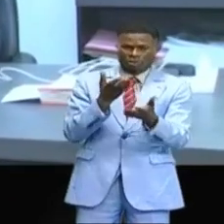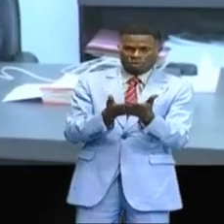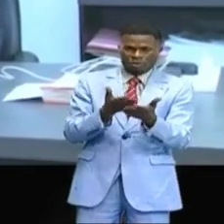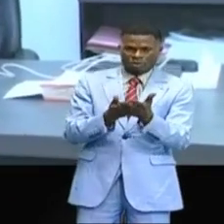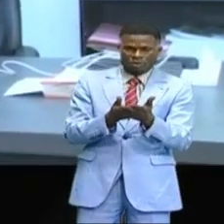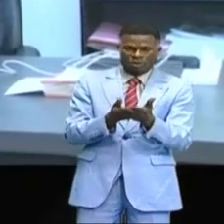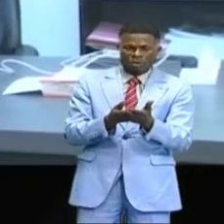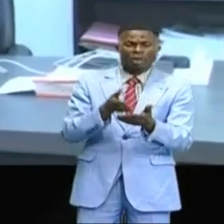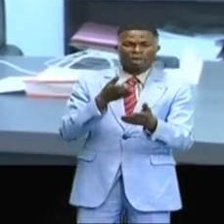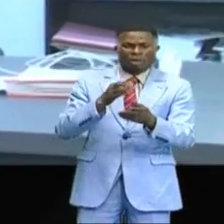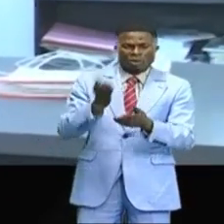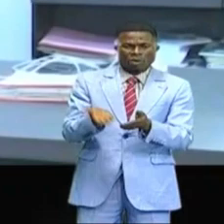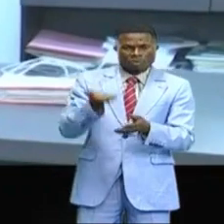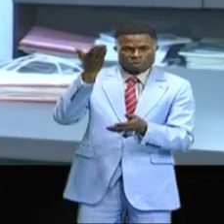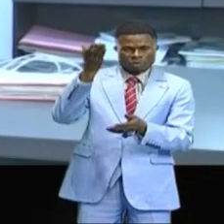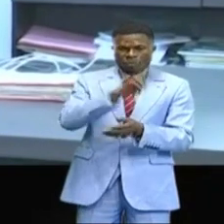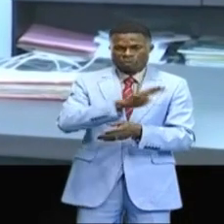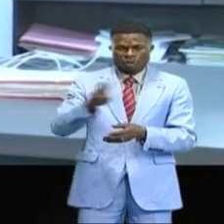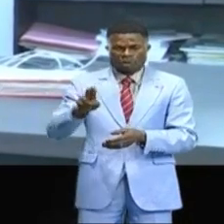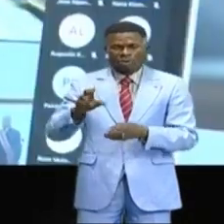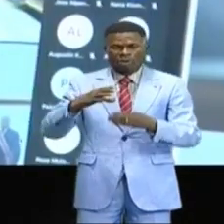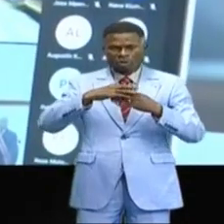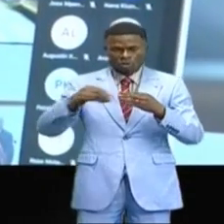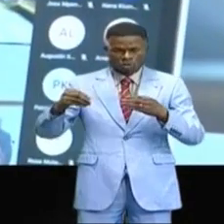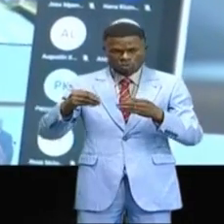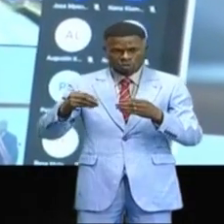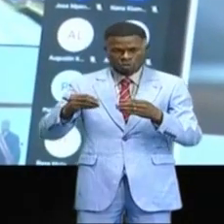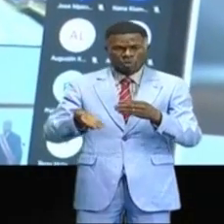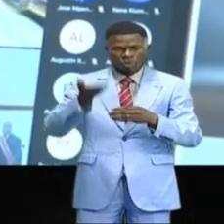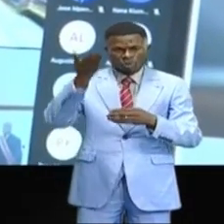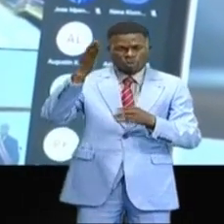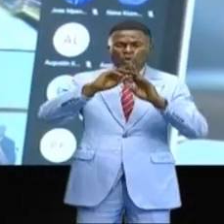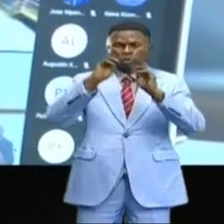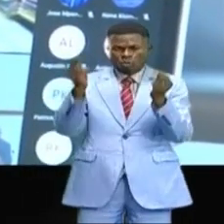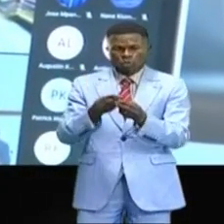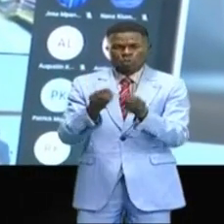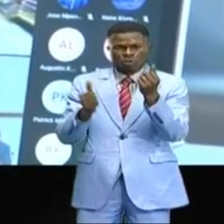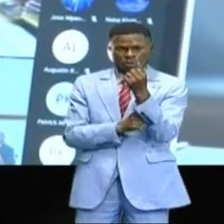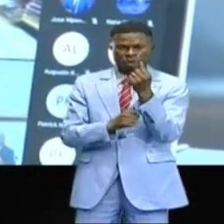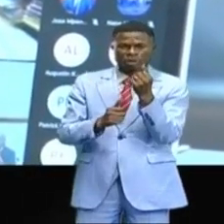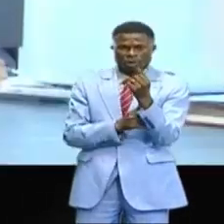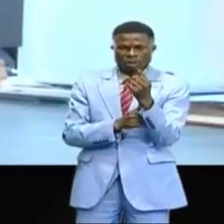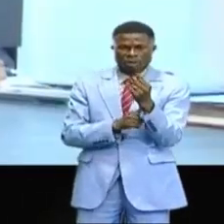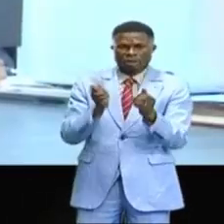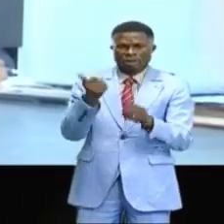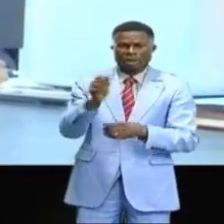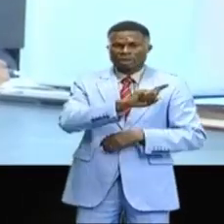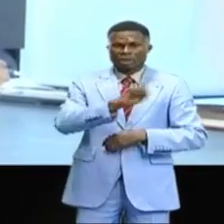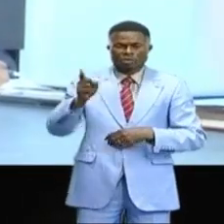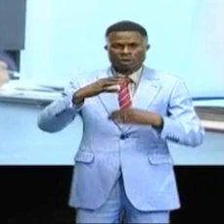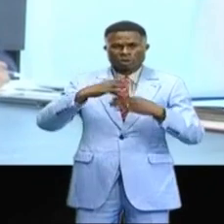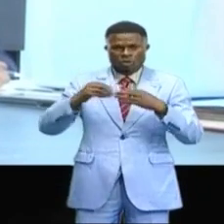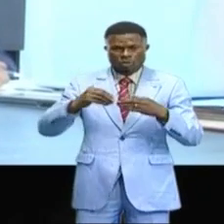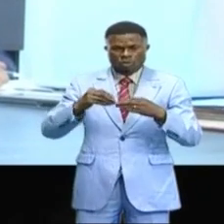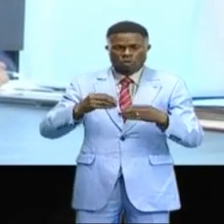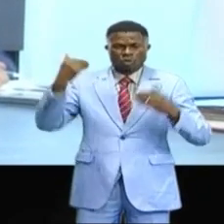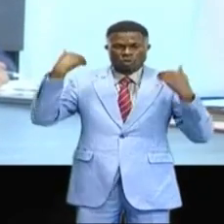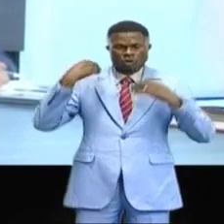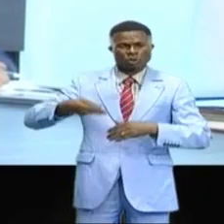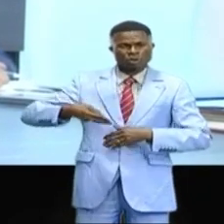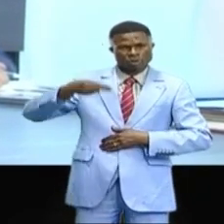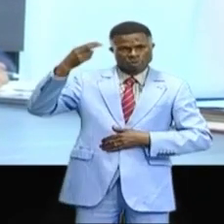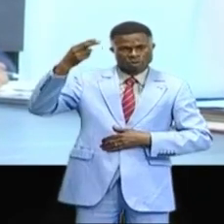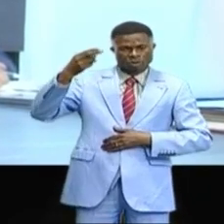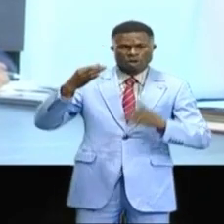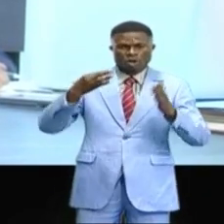Celle-ci passe de 2000 dollars US, toutes catégories confondues, à 10 000 dollars US pour les hauts cadres, à